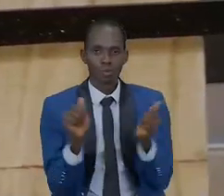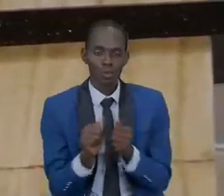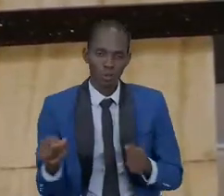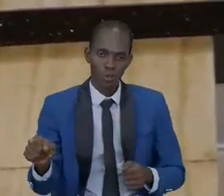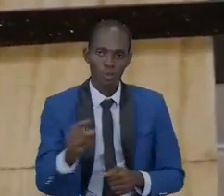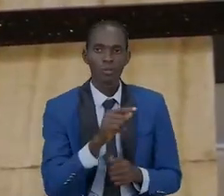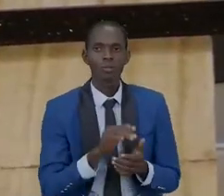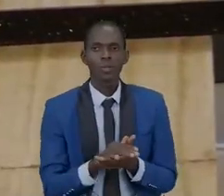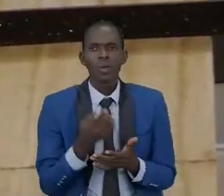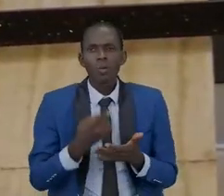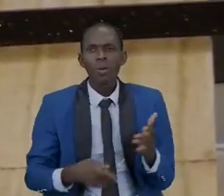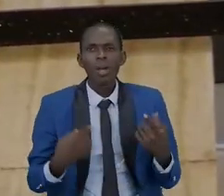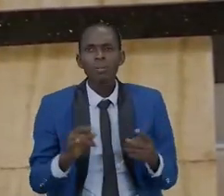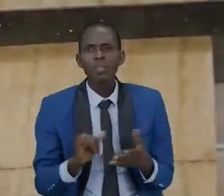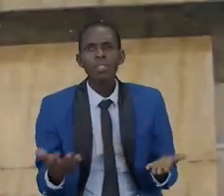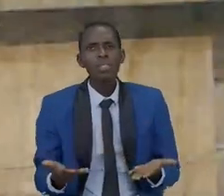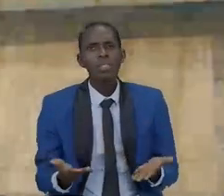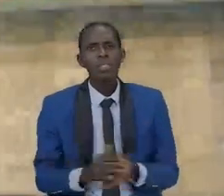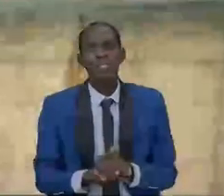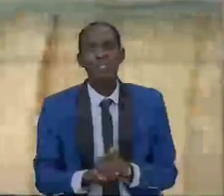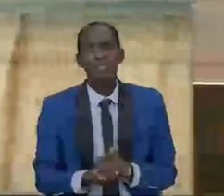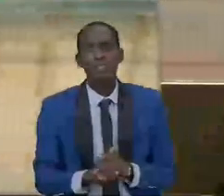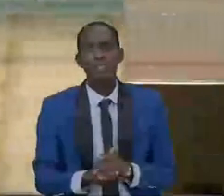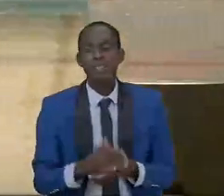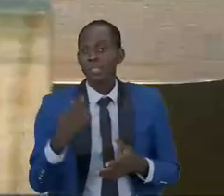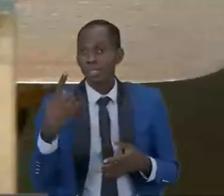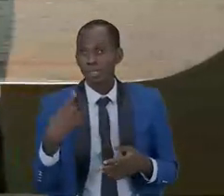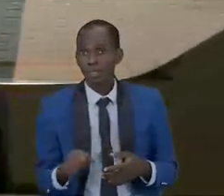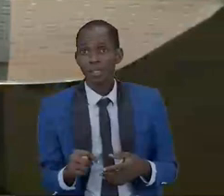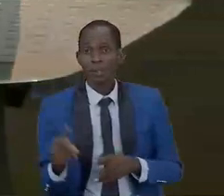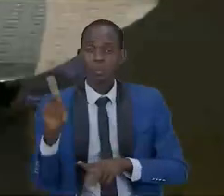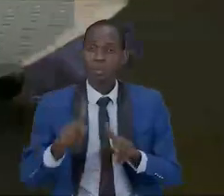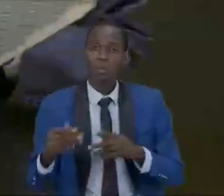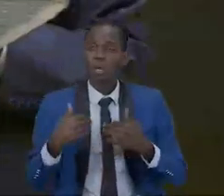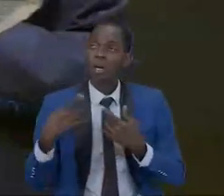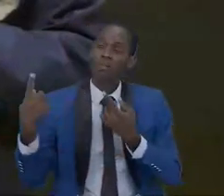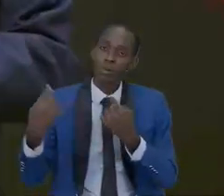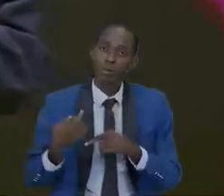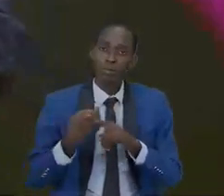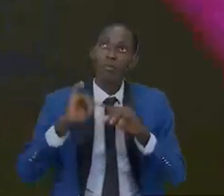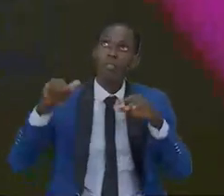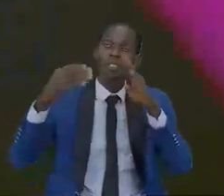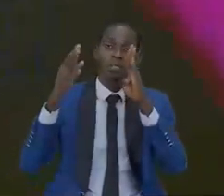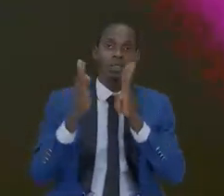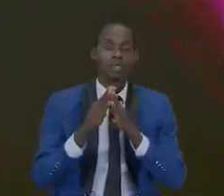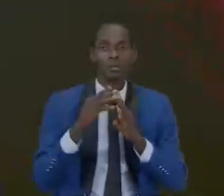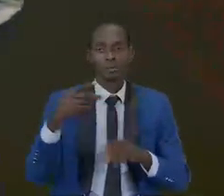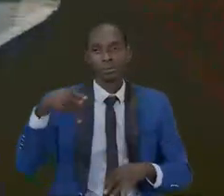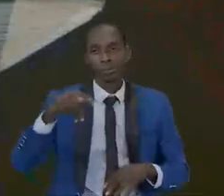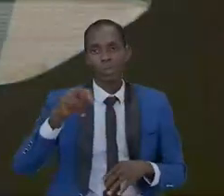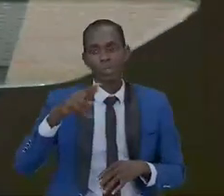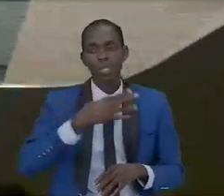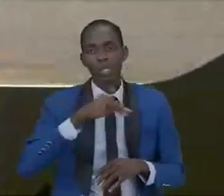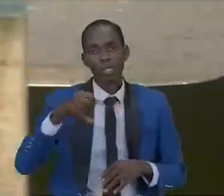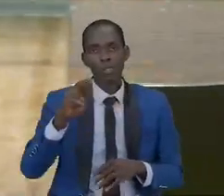que se passe ici dans ce passage les apôtres sont venus depuis Jérusalem Pierre et Jean et ces gens qui